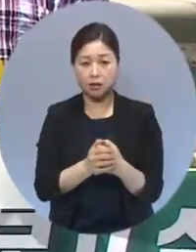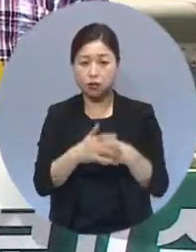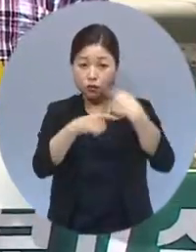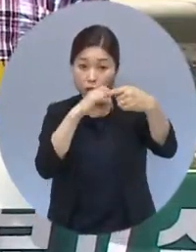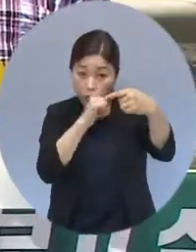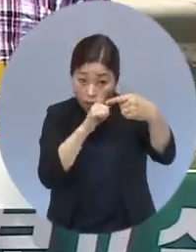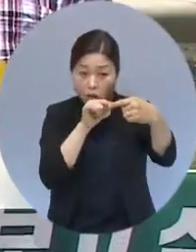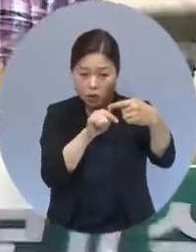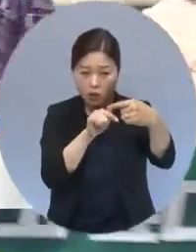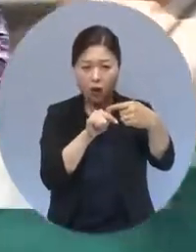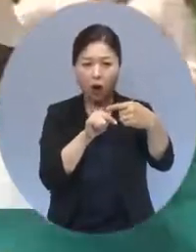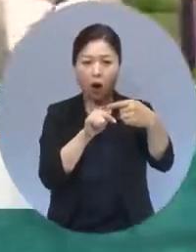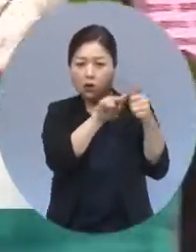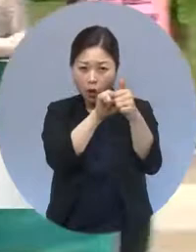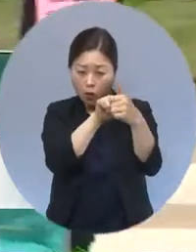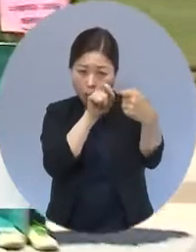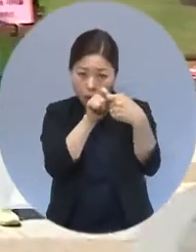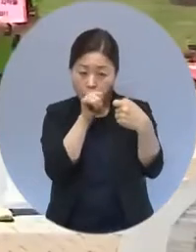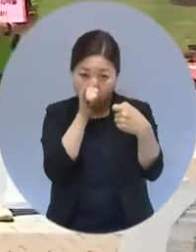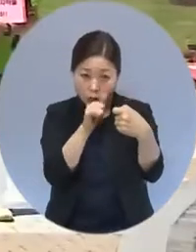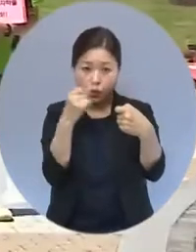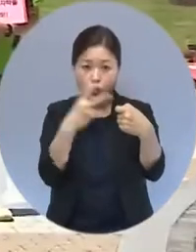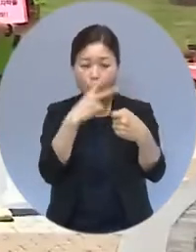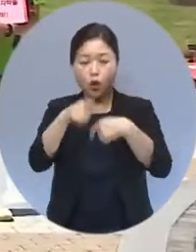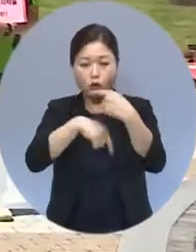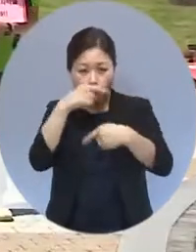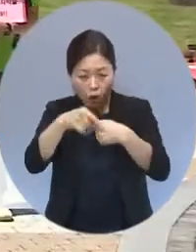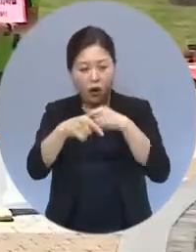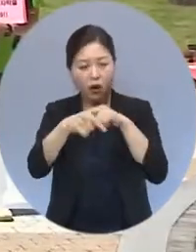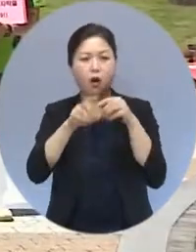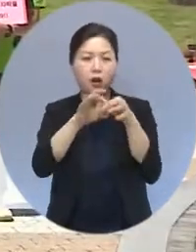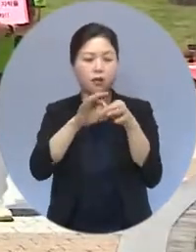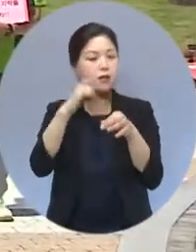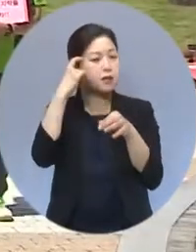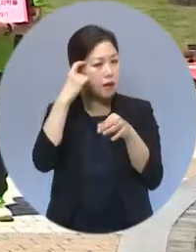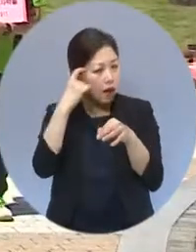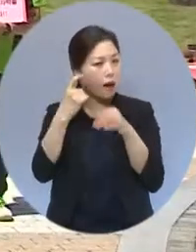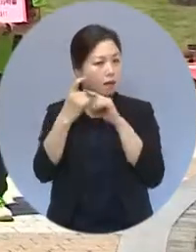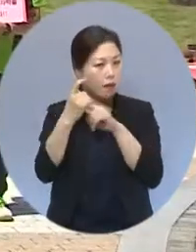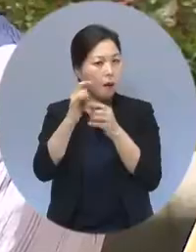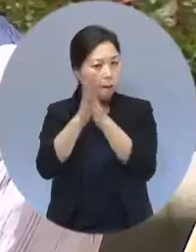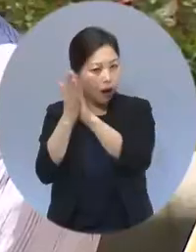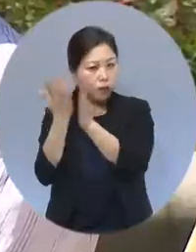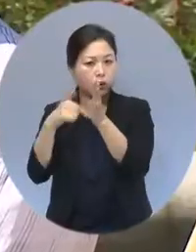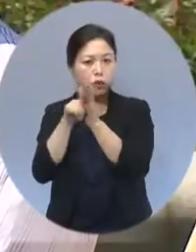나아가 수어에 대한 인식을 개선하는데 앞장서야 한다는 설명입니다.